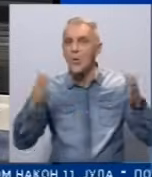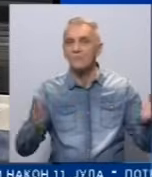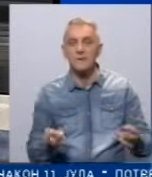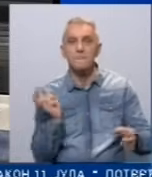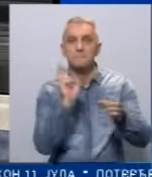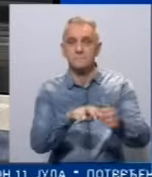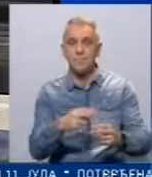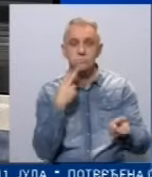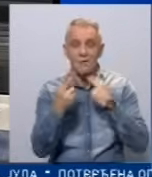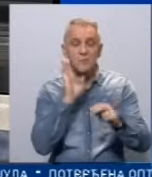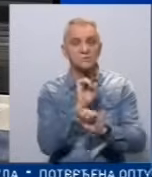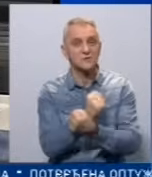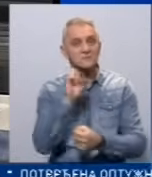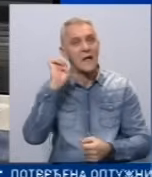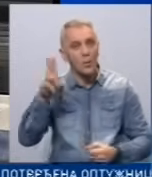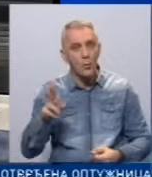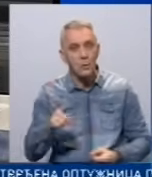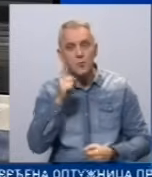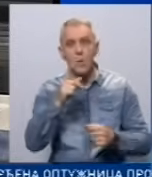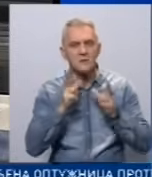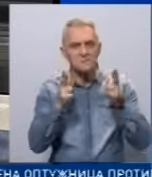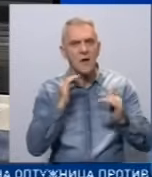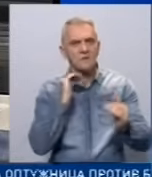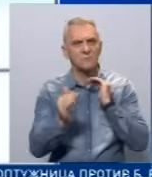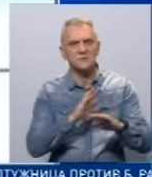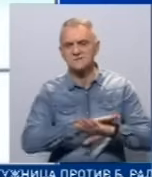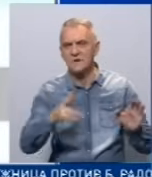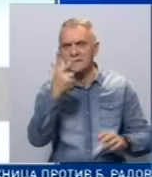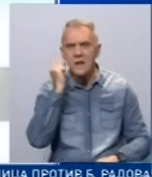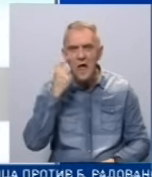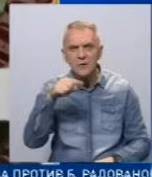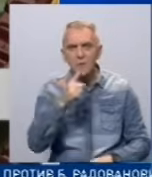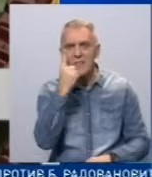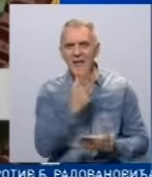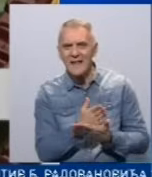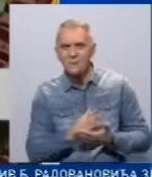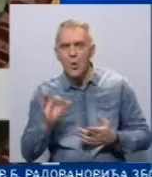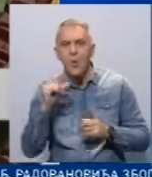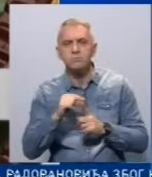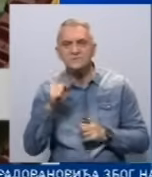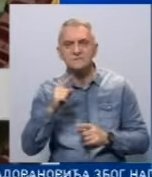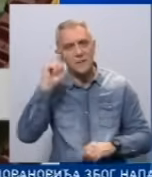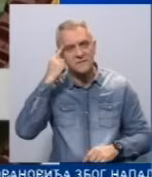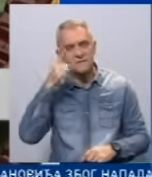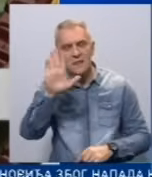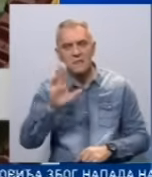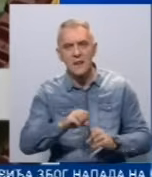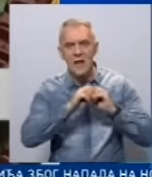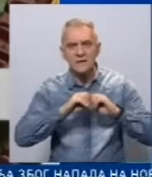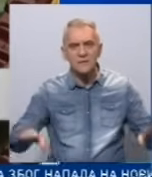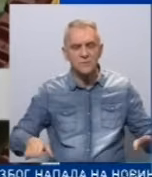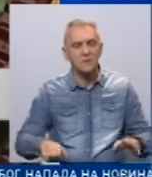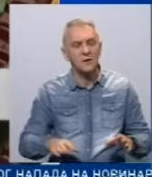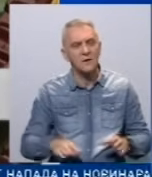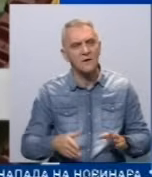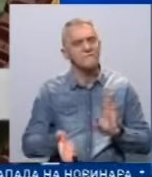i Hercegovine i Evropske unije, jer ona zahtjeva ravnopravnost sva tri naroda, dok jedan dio opozicije smatra da je njen raspad vjerovatniji